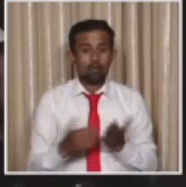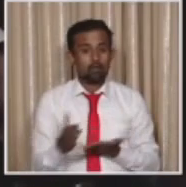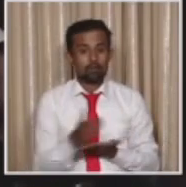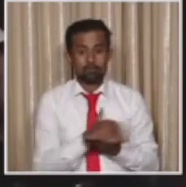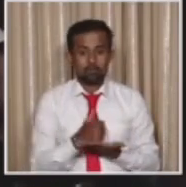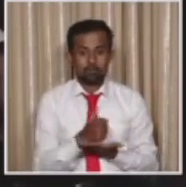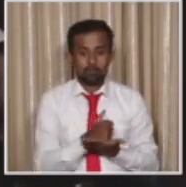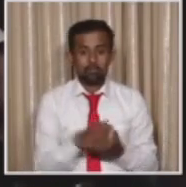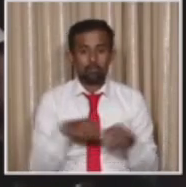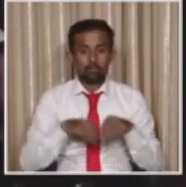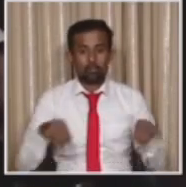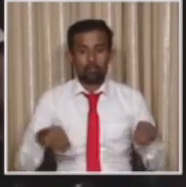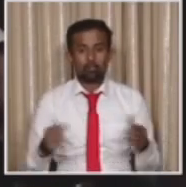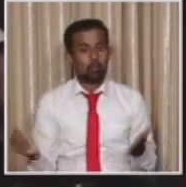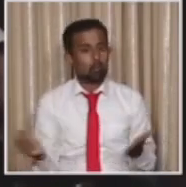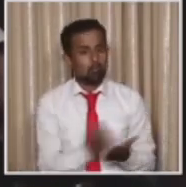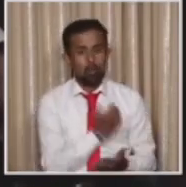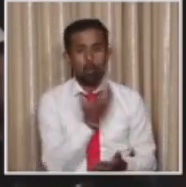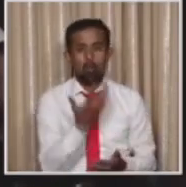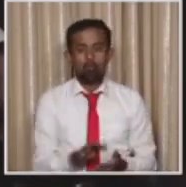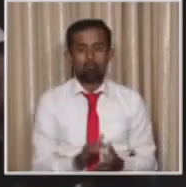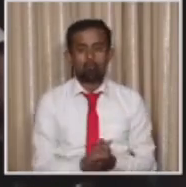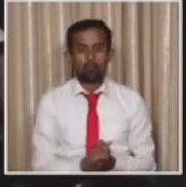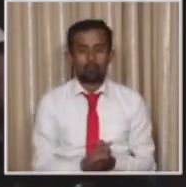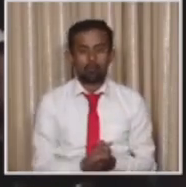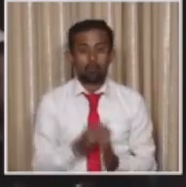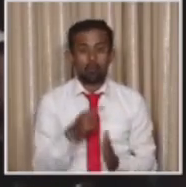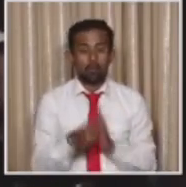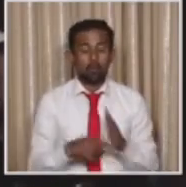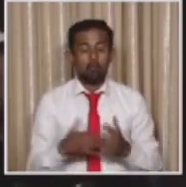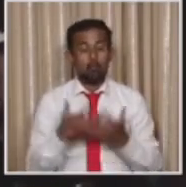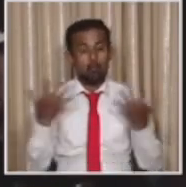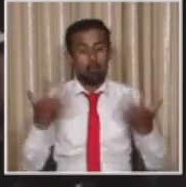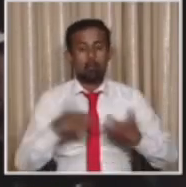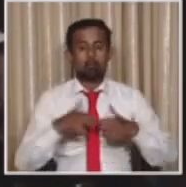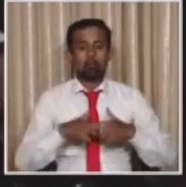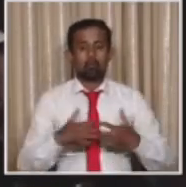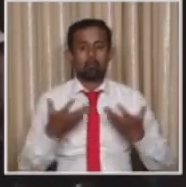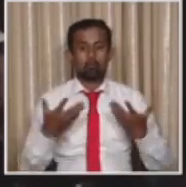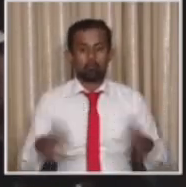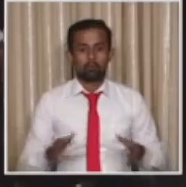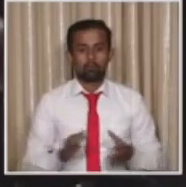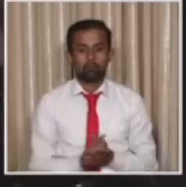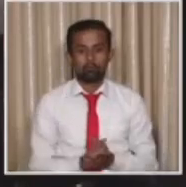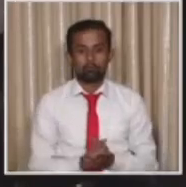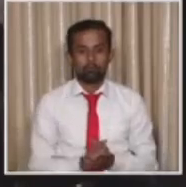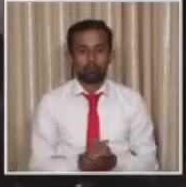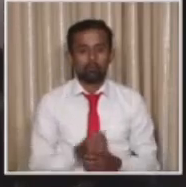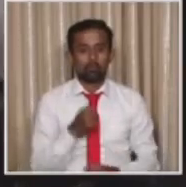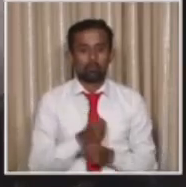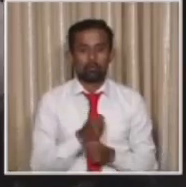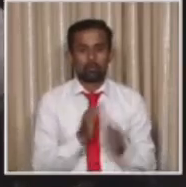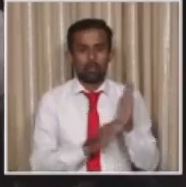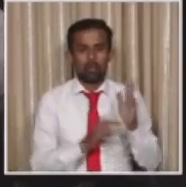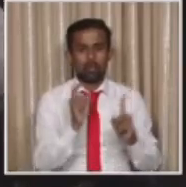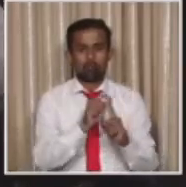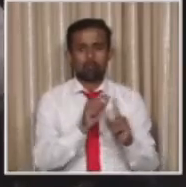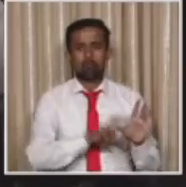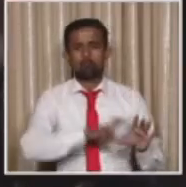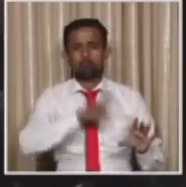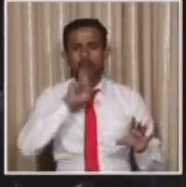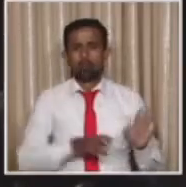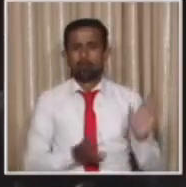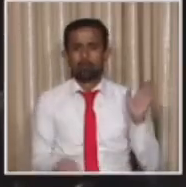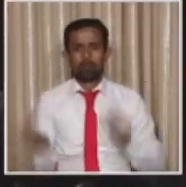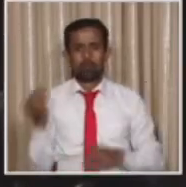සම්පූර්ණයෙන් කෘෂිකර්මය විනාශ වුණා. මේ රටේ විශාල අර්බුද ගන්නාවකට මුහුණ දෙන්න සිද්ධ වුණා. ඒ නිසා අපි ආණ්ඩුවේ ඇමතිකම් වලින් ඉවත් වුණා.